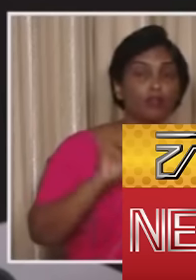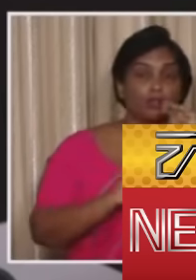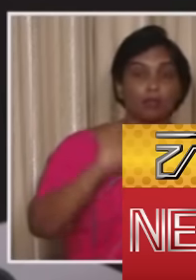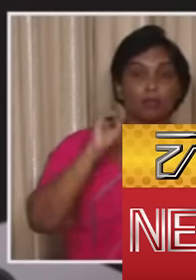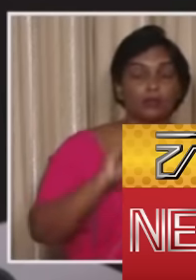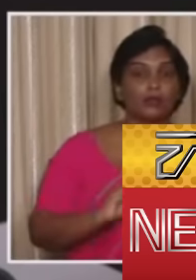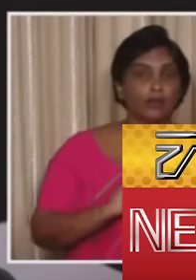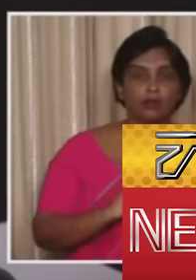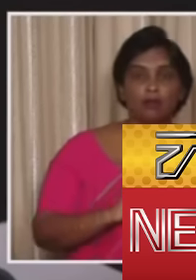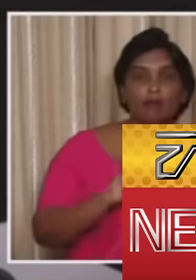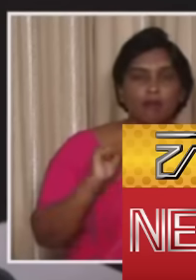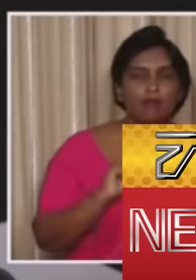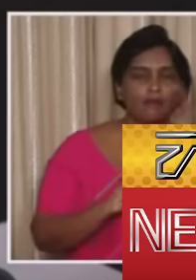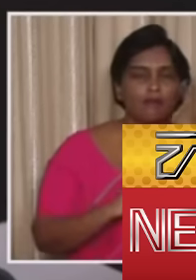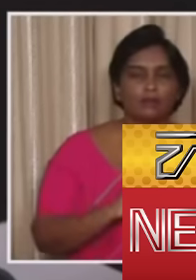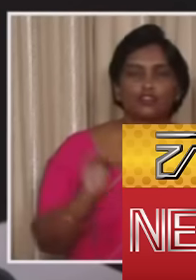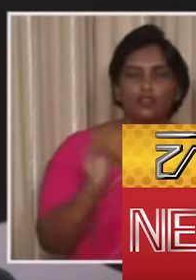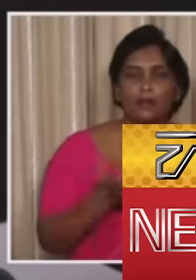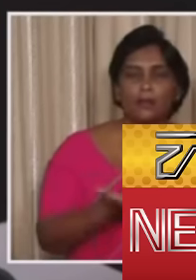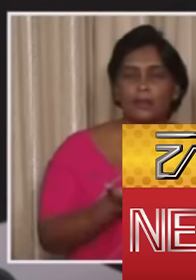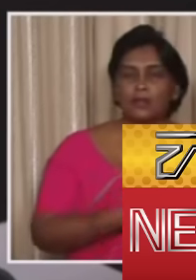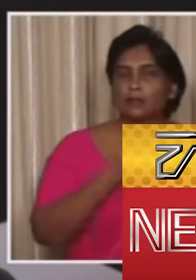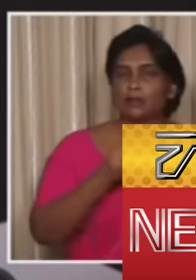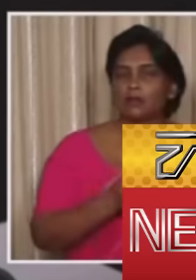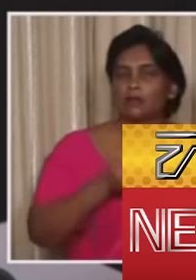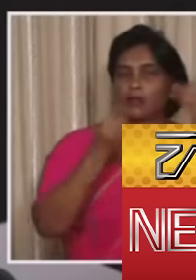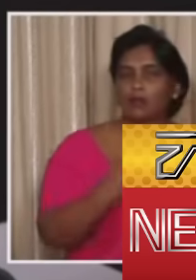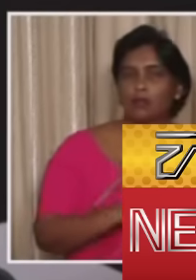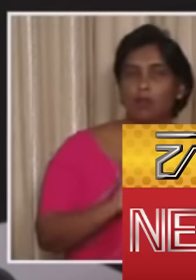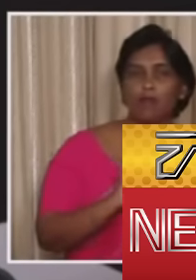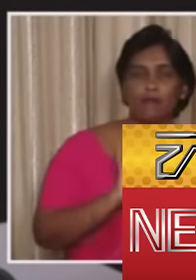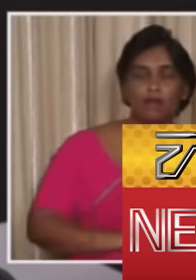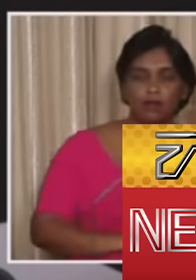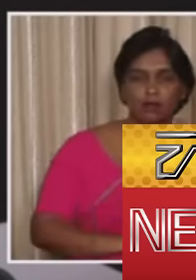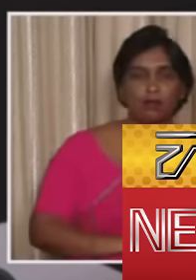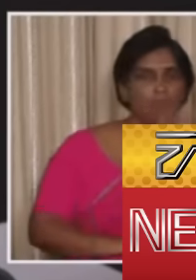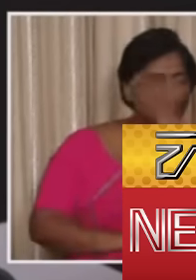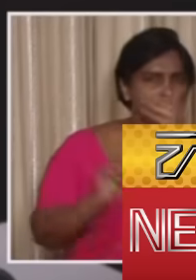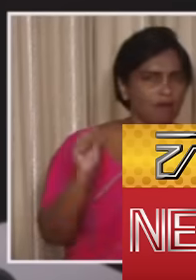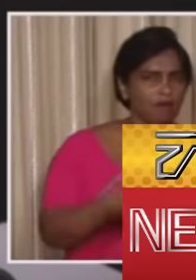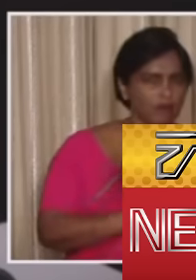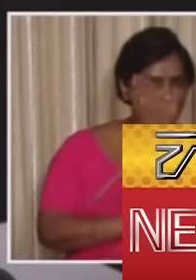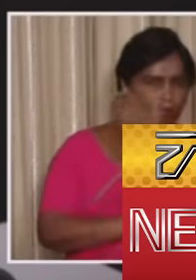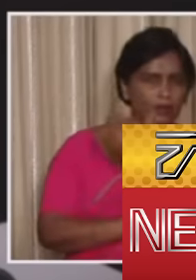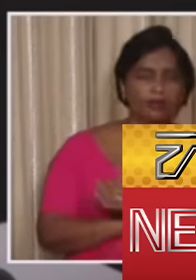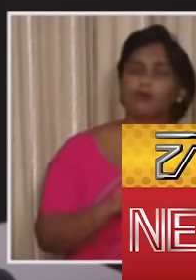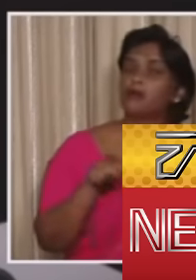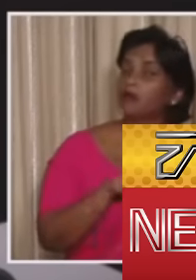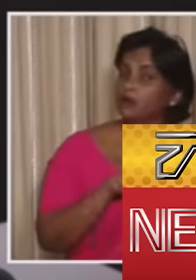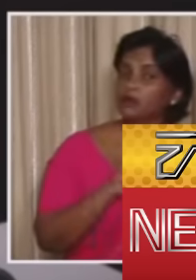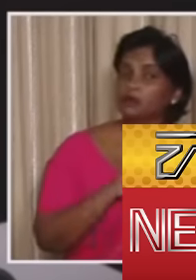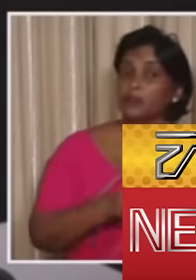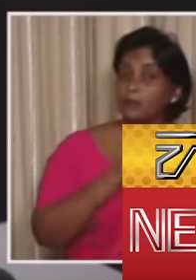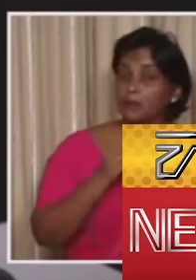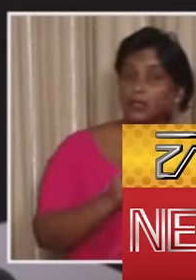නැද්ද? ඒක බලපෑවේ නැද්ද? සුළු හා මධ්‍යපරම ව්‍යාපාර කඩවැටෙන. ඔවුමනේ මේක කරේ. එන්න මොකද්ද වෙලා තිබෙන්නේ?